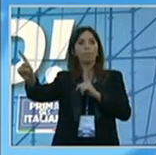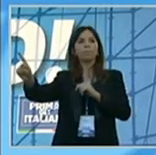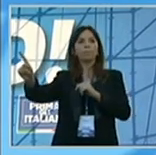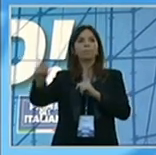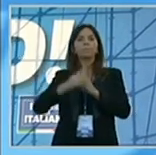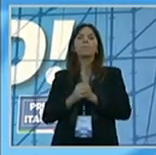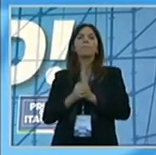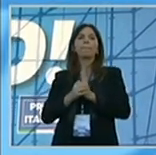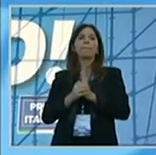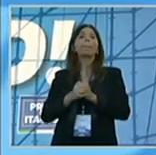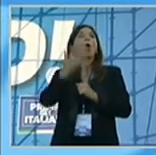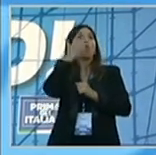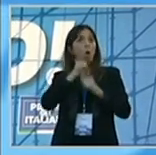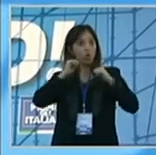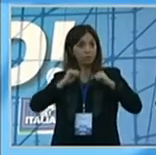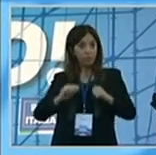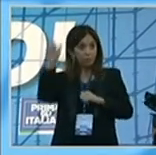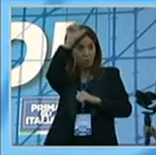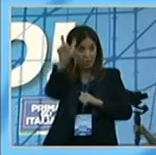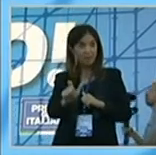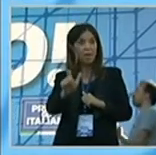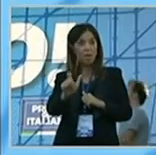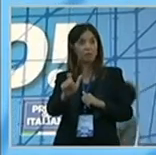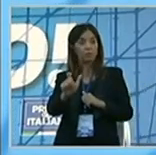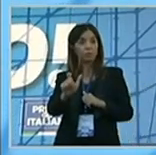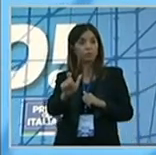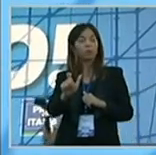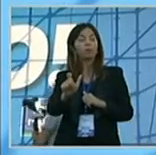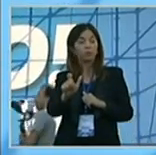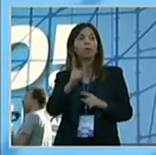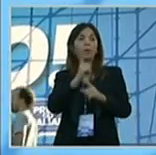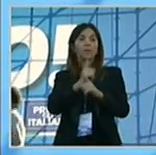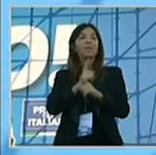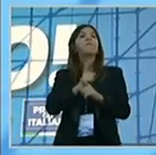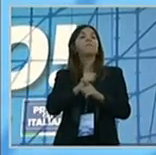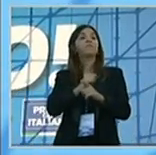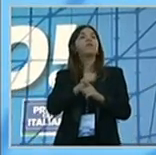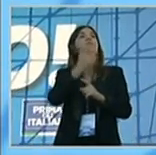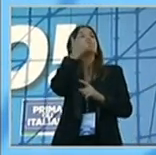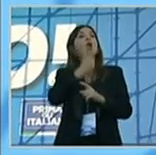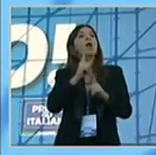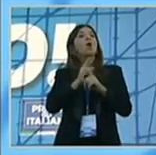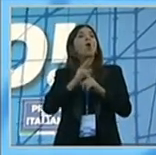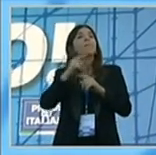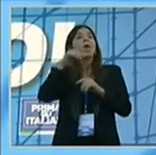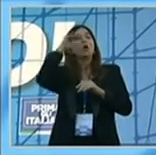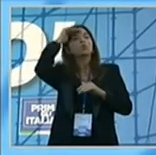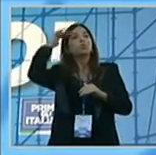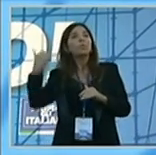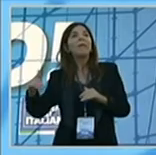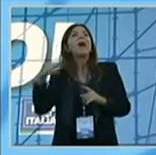Se vuoi essere cittadino italiano, beh, lo devi volere, te lo devi sudare, te lo